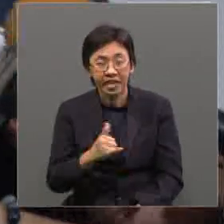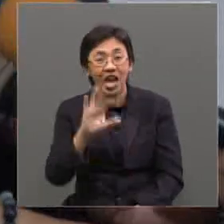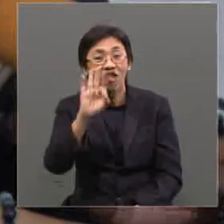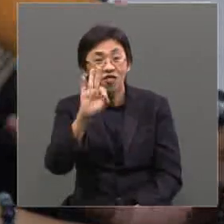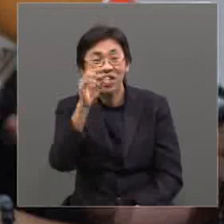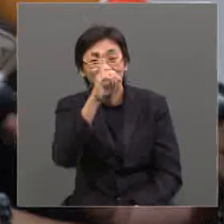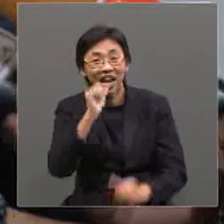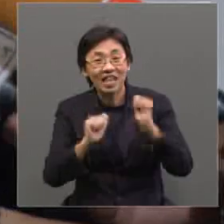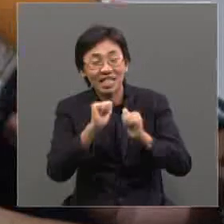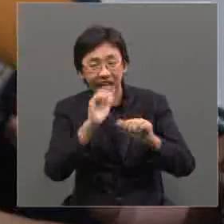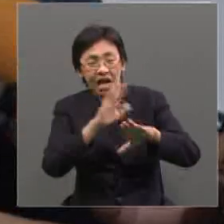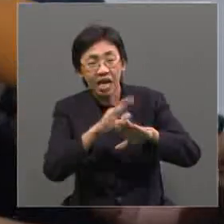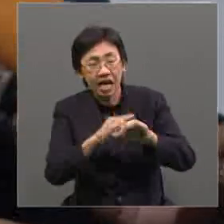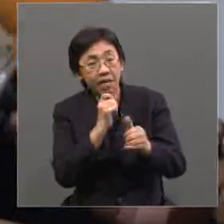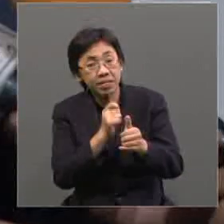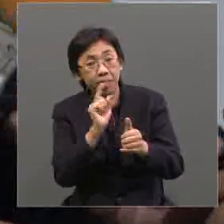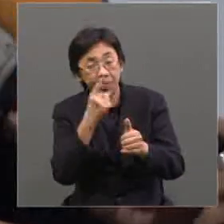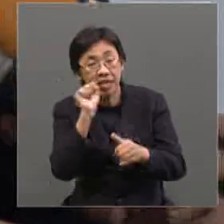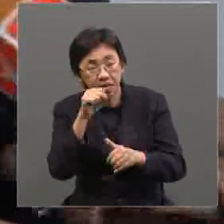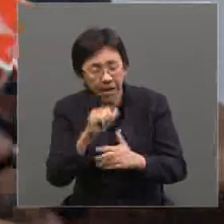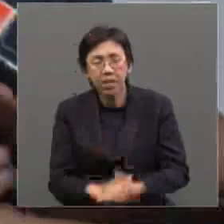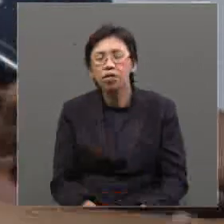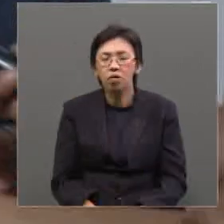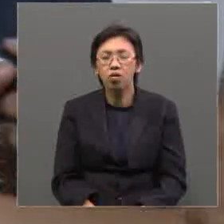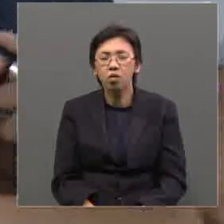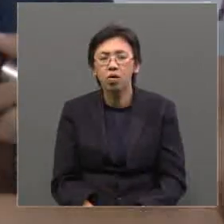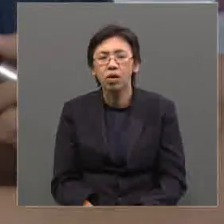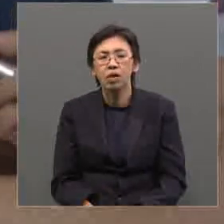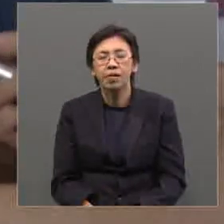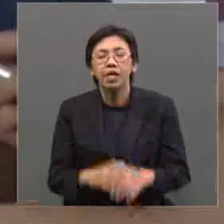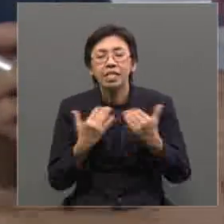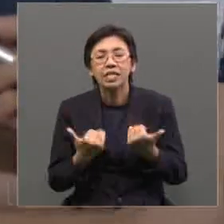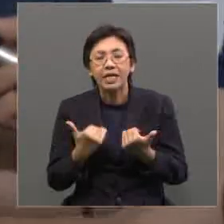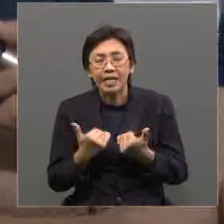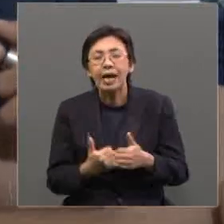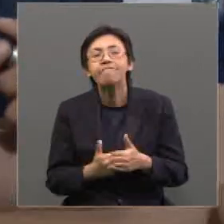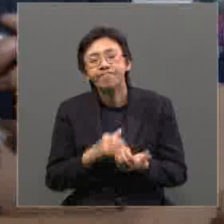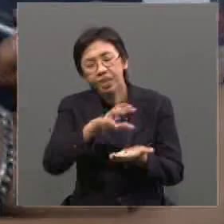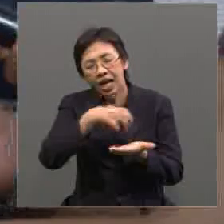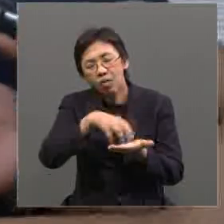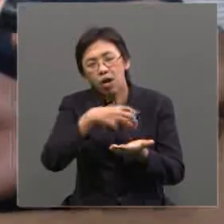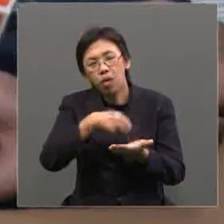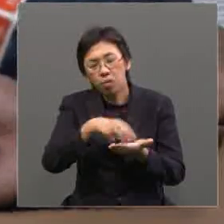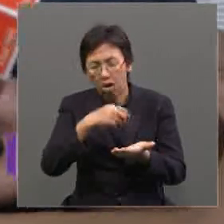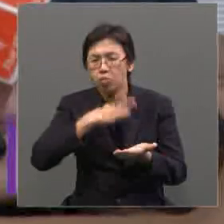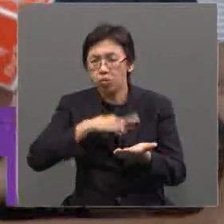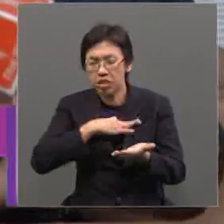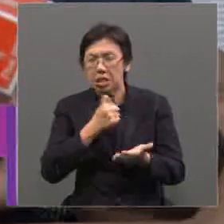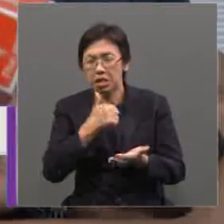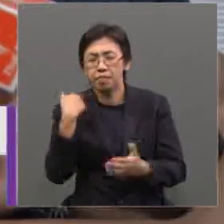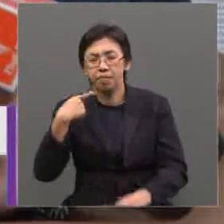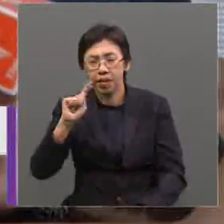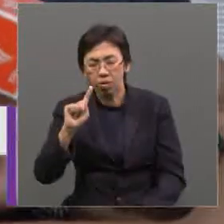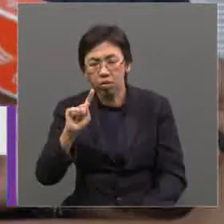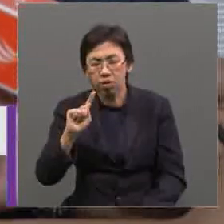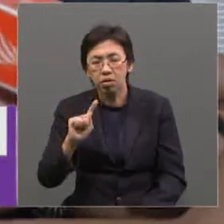เติม ณชั้นนี้เชิญครับ ก็เบื้องต้นก่อนนะเท่าที่ให้มาเนี่ยก็เป็นข้อมูลที่เป็นประโยชน์นะครับหลังจากนี้